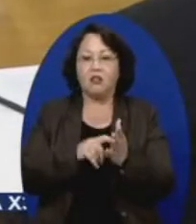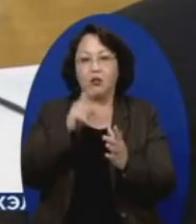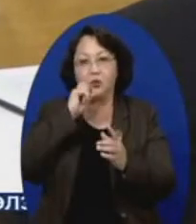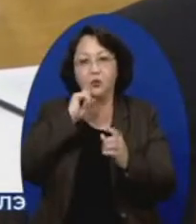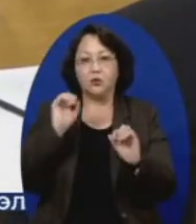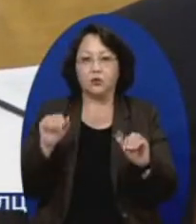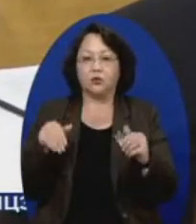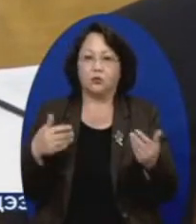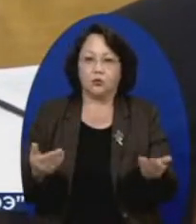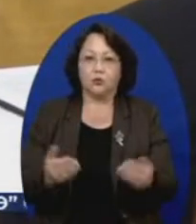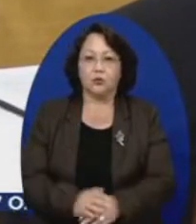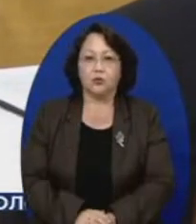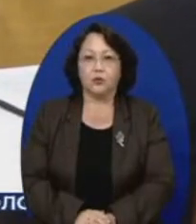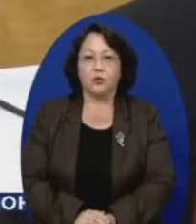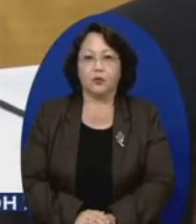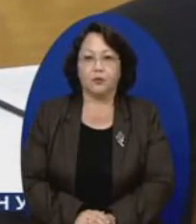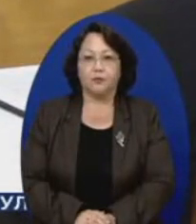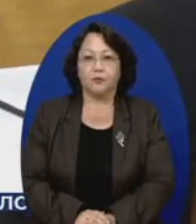байна.